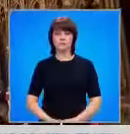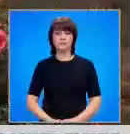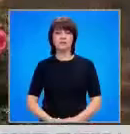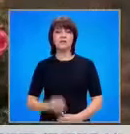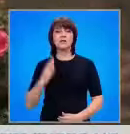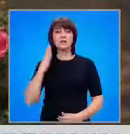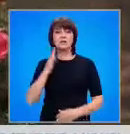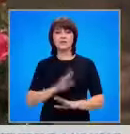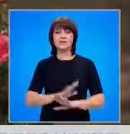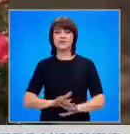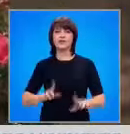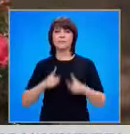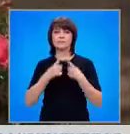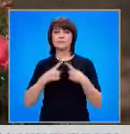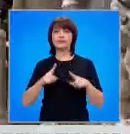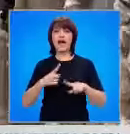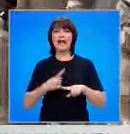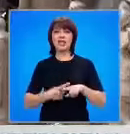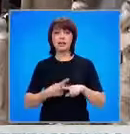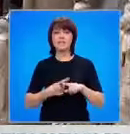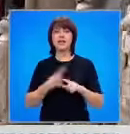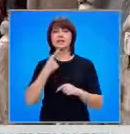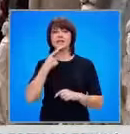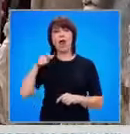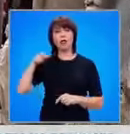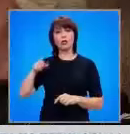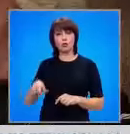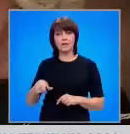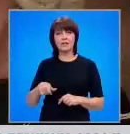Службата завърши с химна с думите «Бог да пази краля».